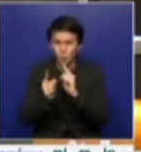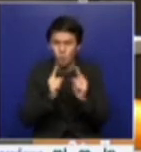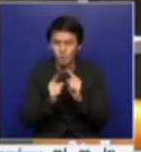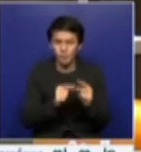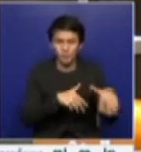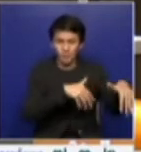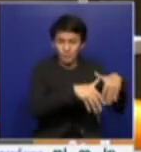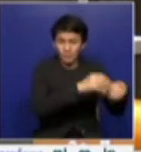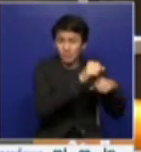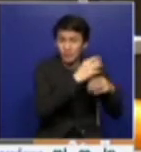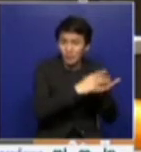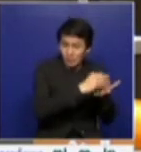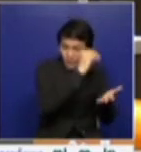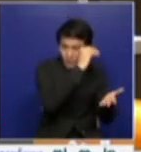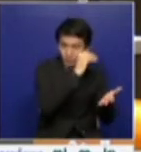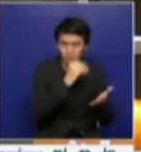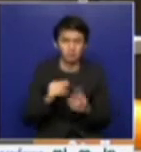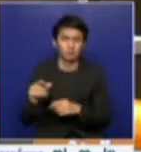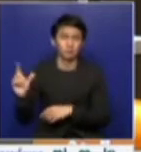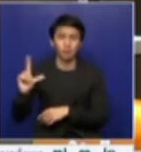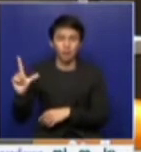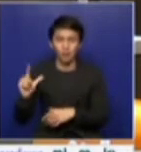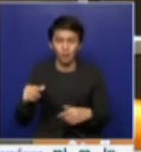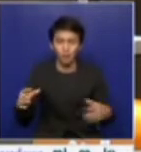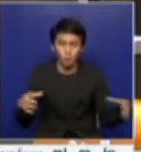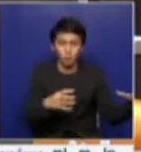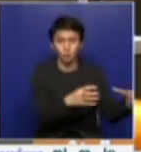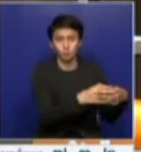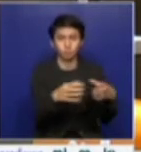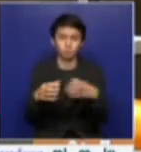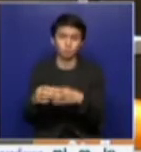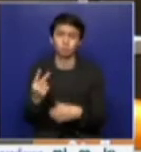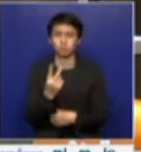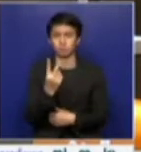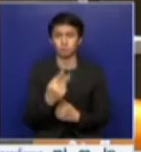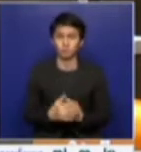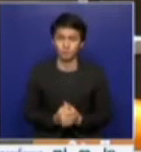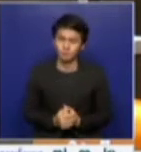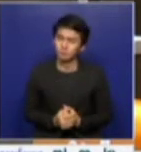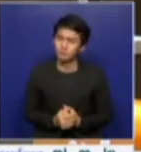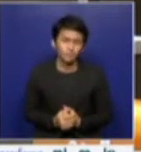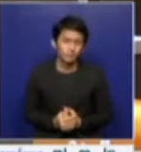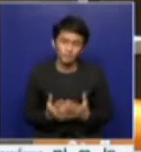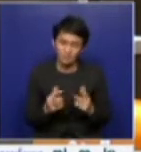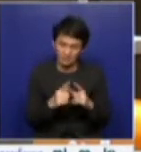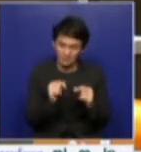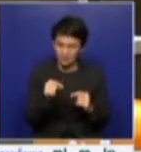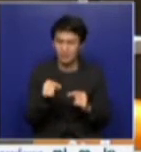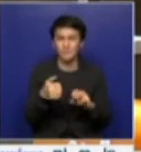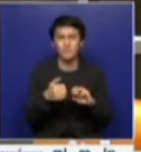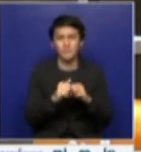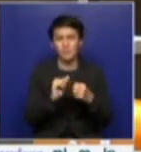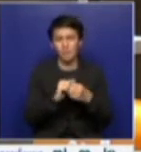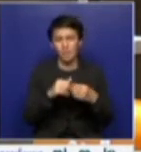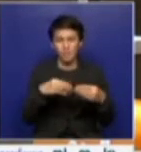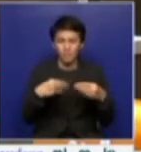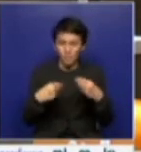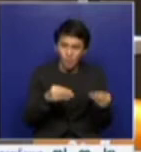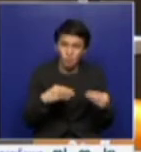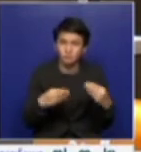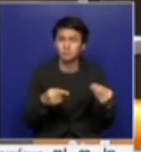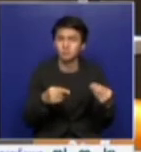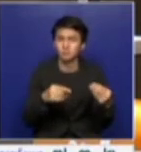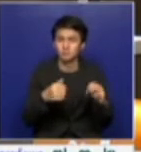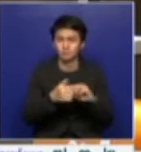ศึกษาก็ผมกราบเรียนท่านประธานด้วยความเคารพว่าเรื่องนี้เป็นเรื่องที่ละเอียดอ่อนอย่างยิ่งก็